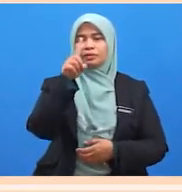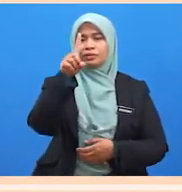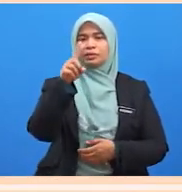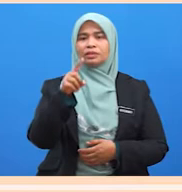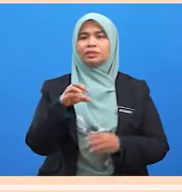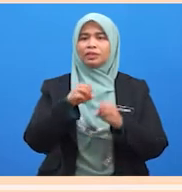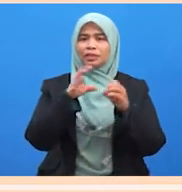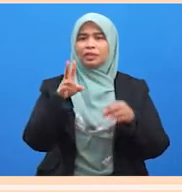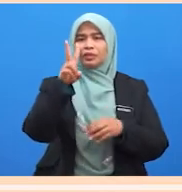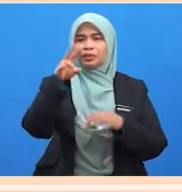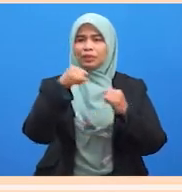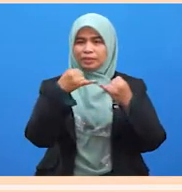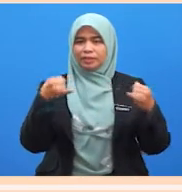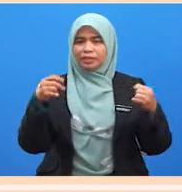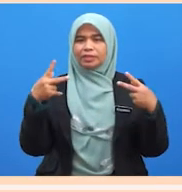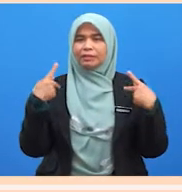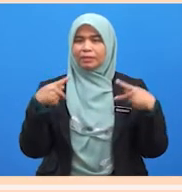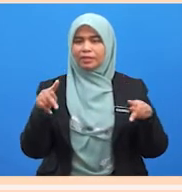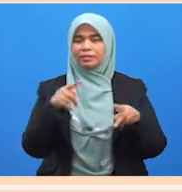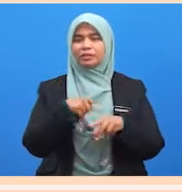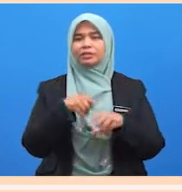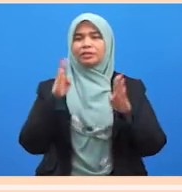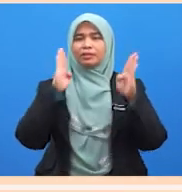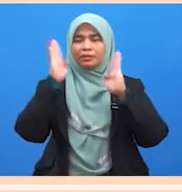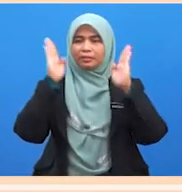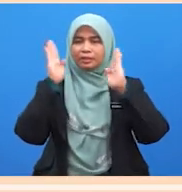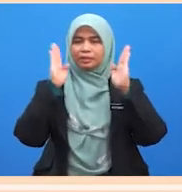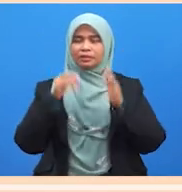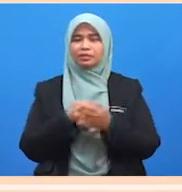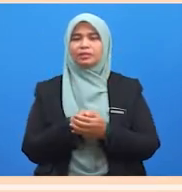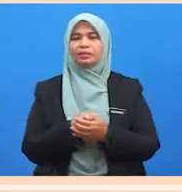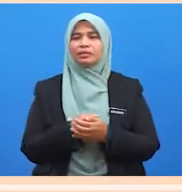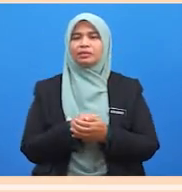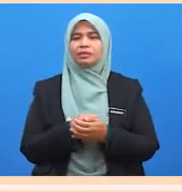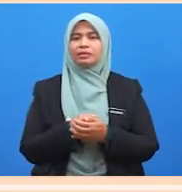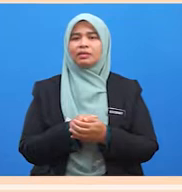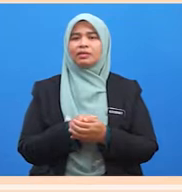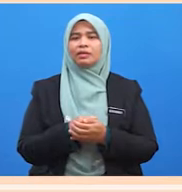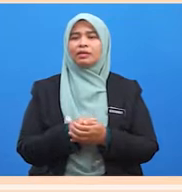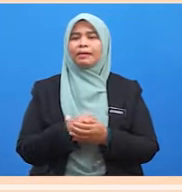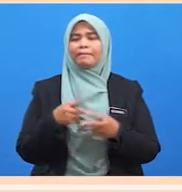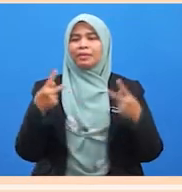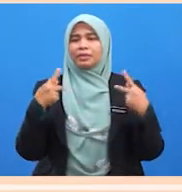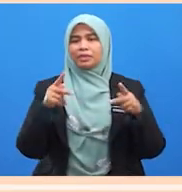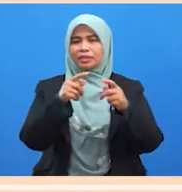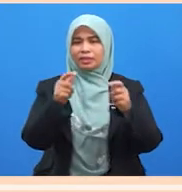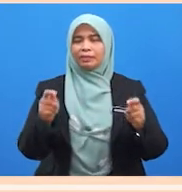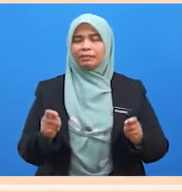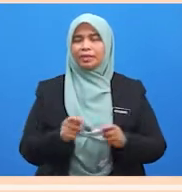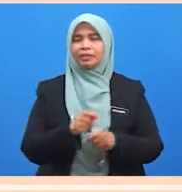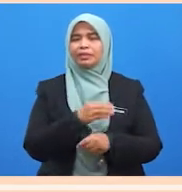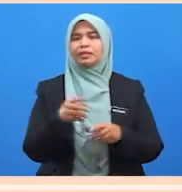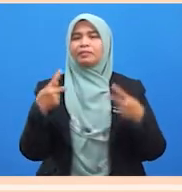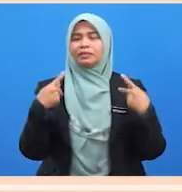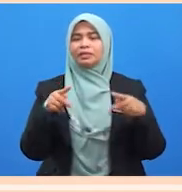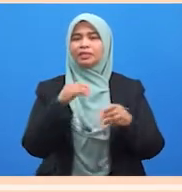Soalan pertama, nyatakan dua jenis pasaran di Malaysia. Jawapannya ialah pasaran